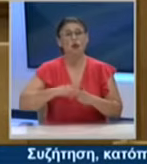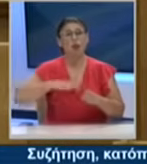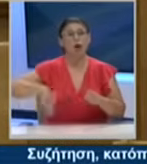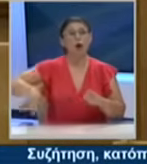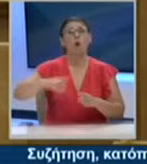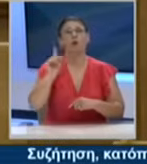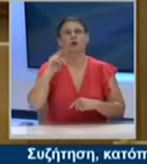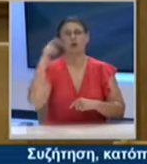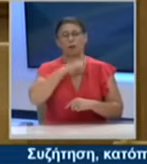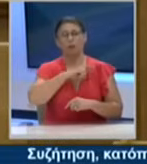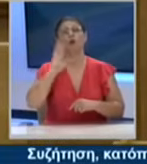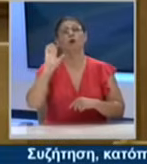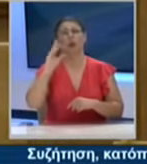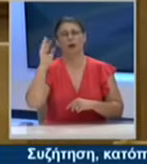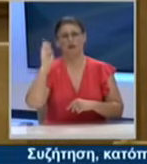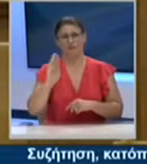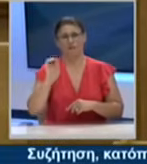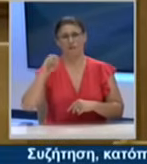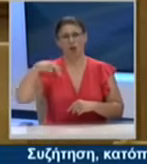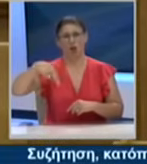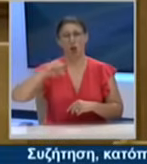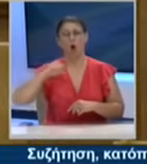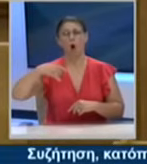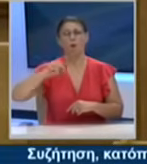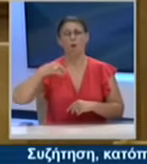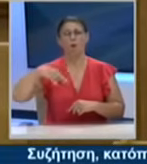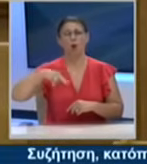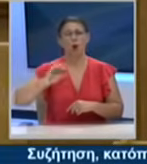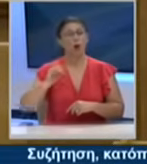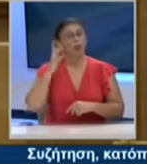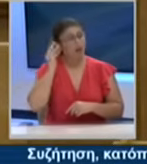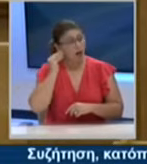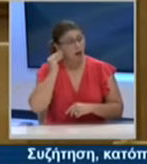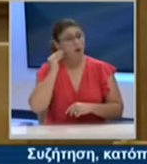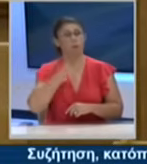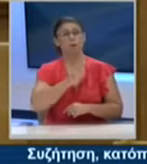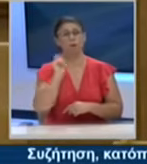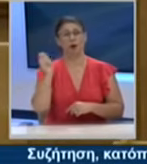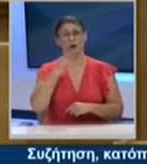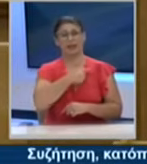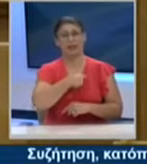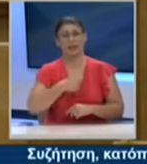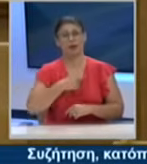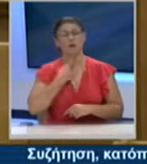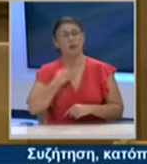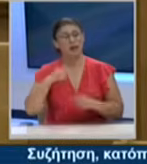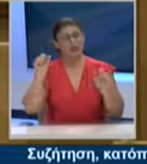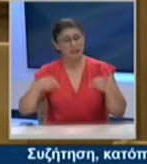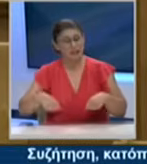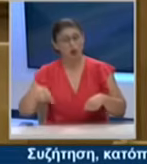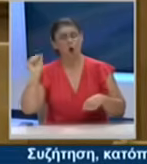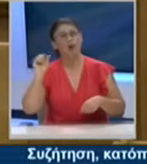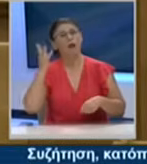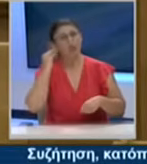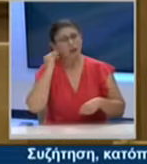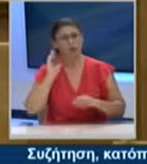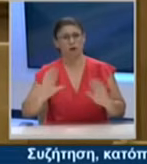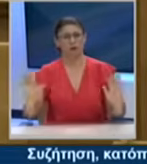Πρωθυπουργού, ούτε του Βελόπουλου. Και θα ακούει ο Πρωθυπουργός αυτά που του λένε οι πολιτικοί αρχηγοί, είτε του αρέσει, είτε δεν αρέσει.